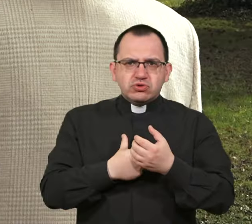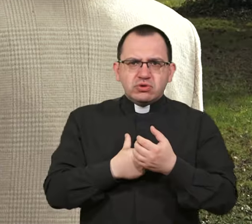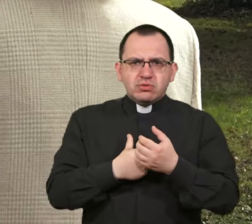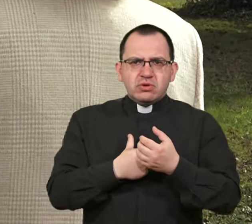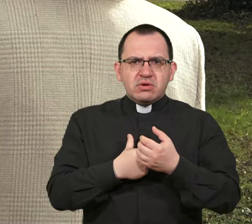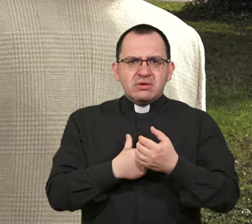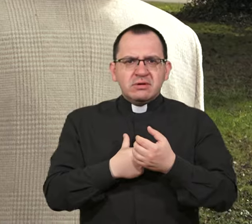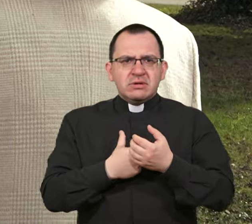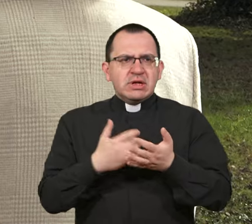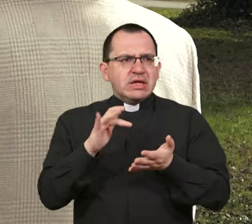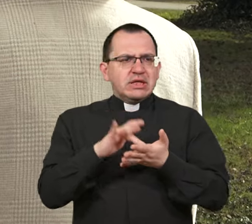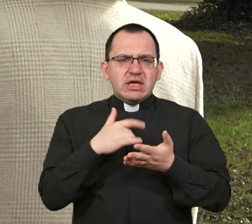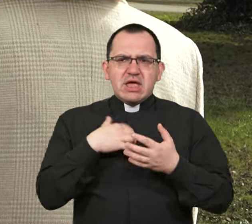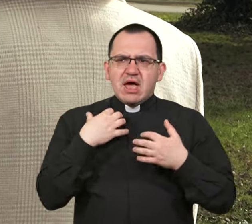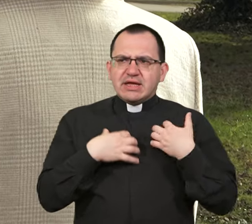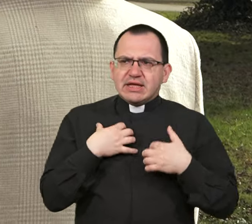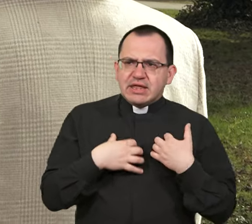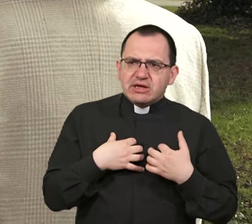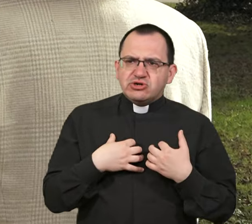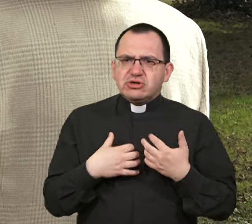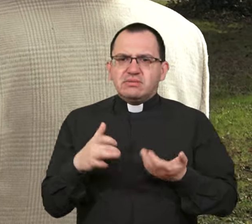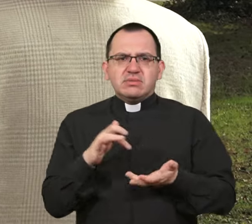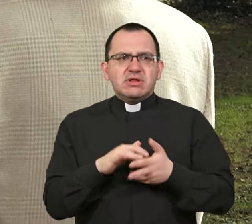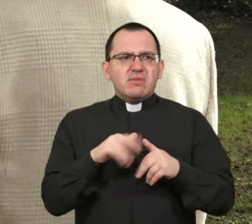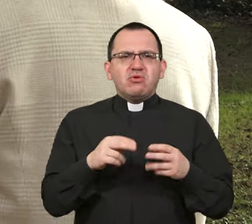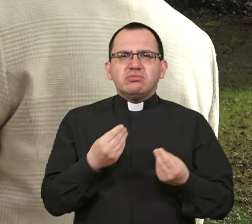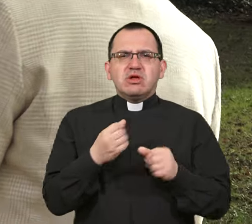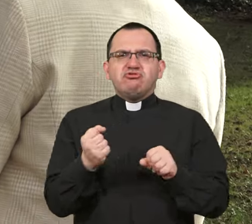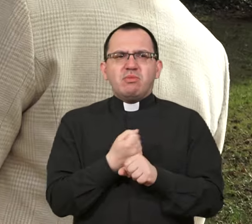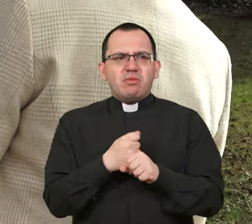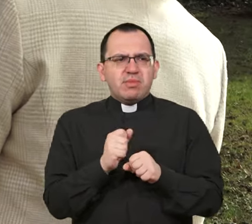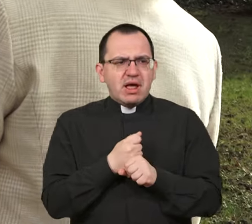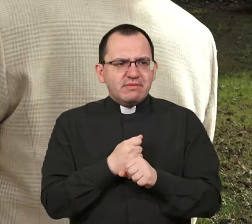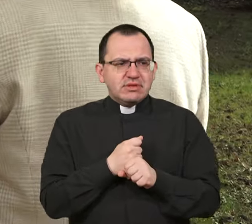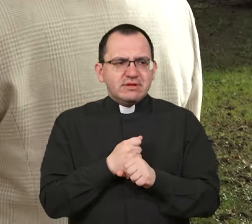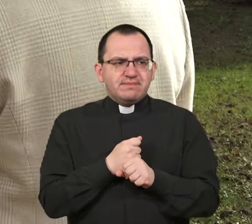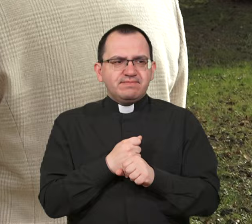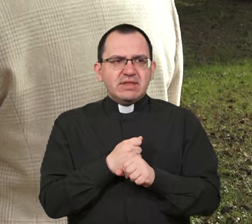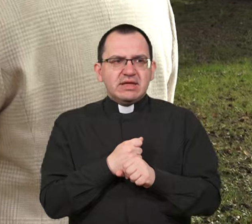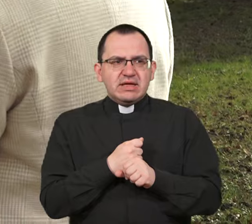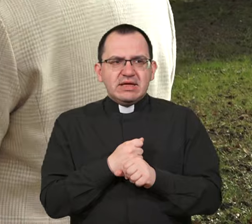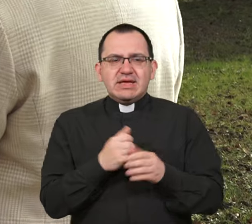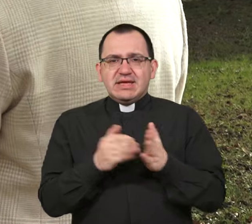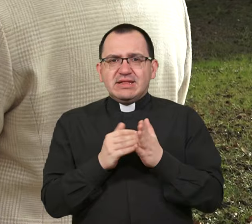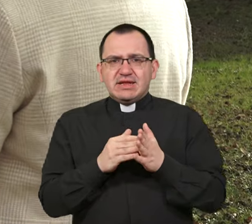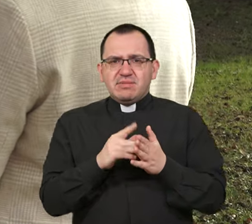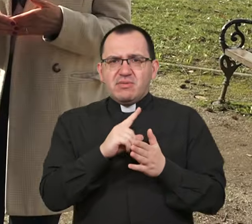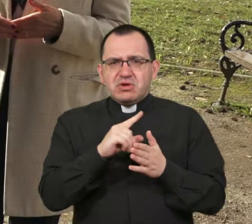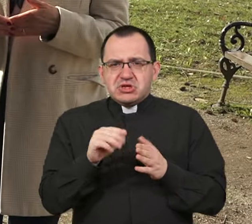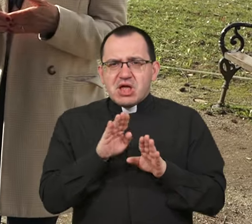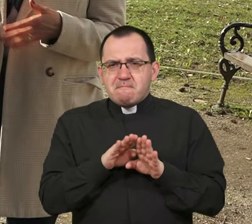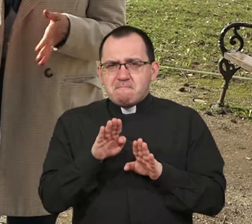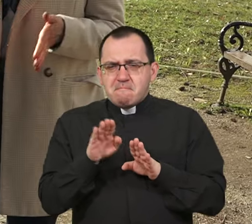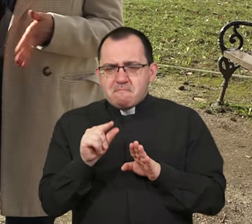tom gdje griješimo, na koji način griješimo, da li možemo nešto popraviti. I nekako ja uvijek mislim da treba krenuti od malih koraka i da